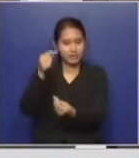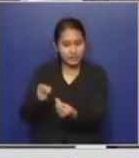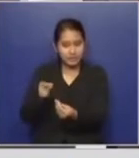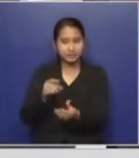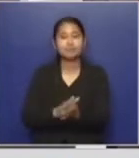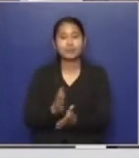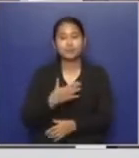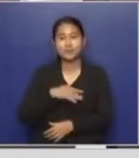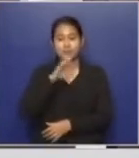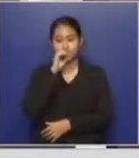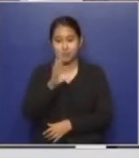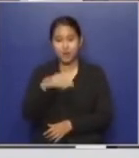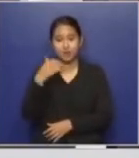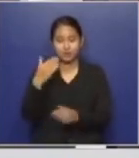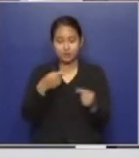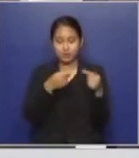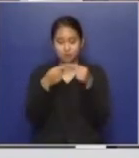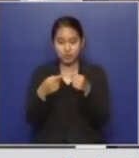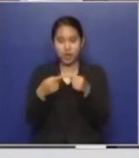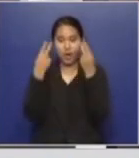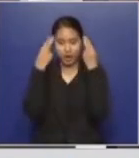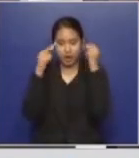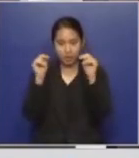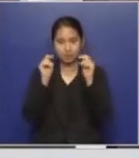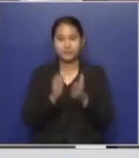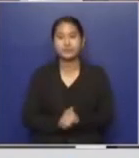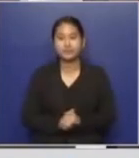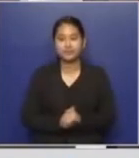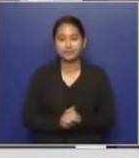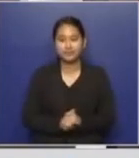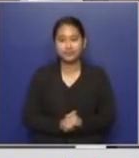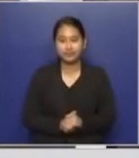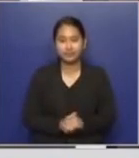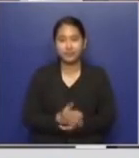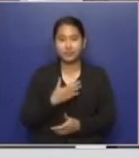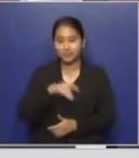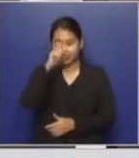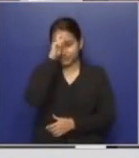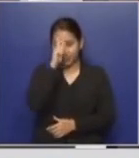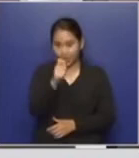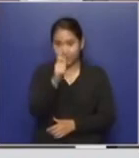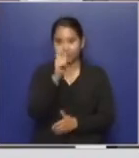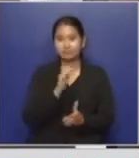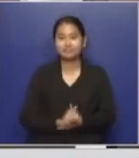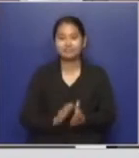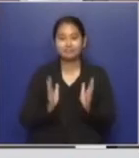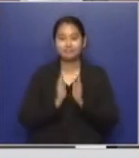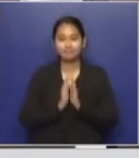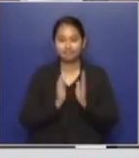จึงเรียนท่านประธานผ่านไปท่านนายกรัฐมนตรีนะครับด้วยความเคารพครับท่านประธานครับ